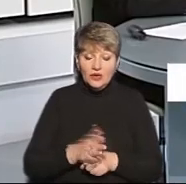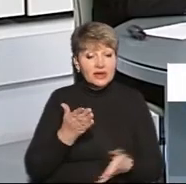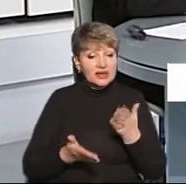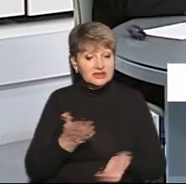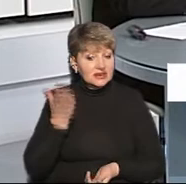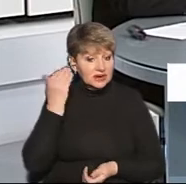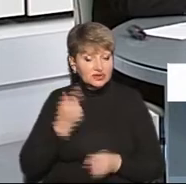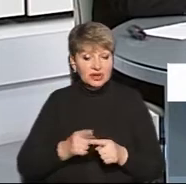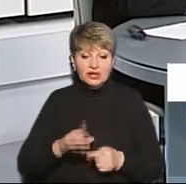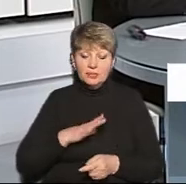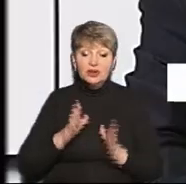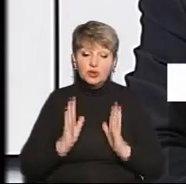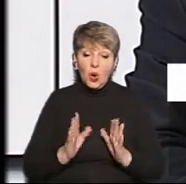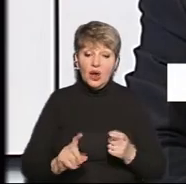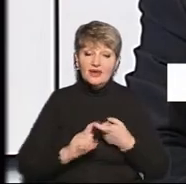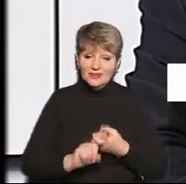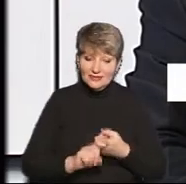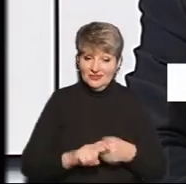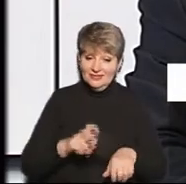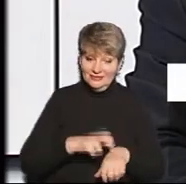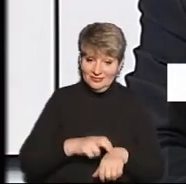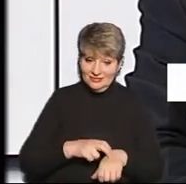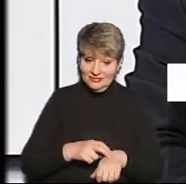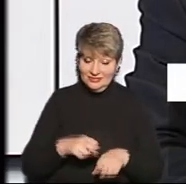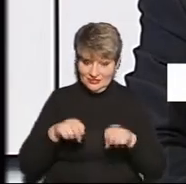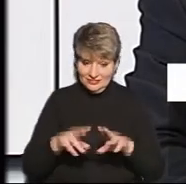виключно інфекціоністи, там і інші деякі